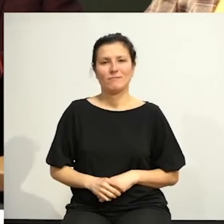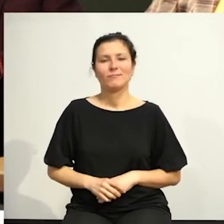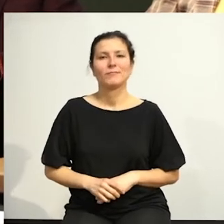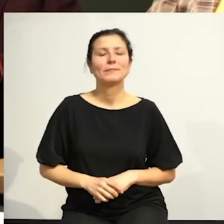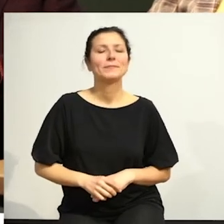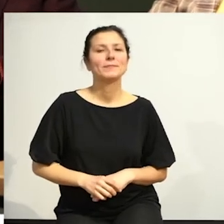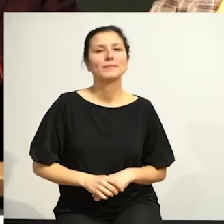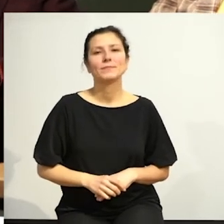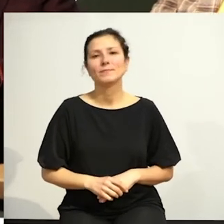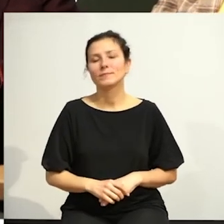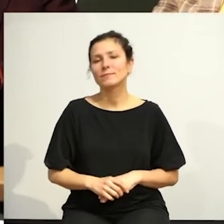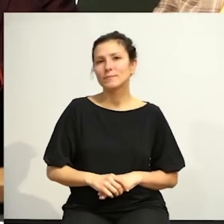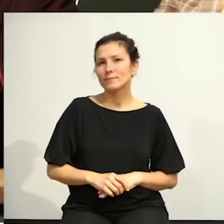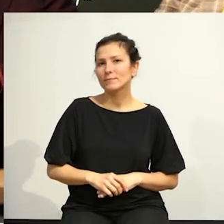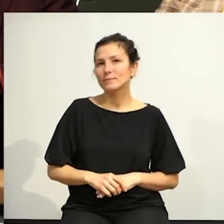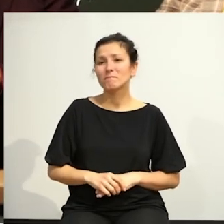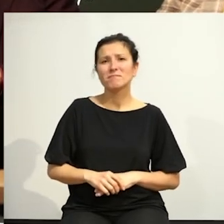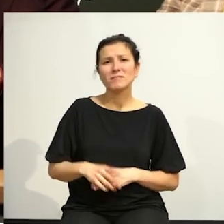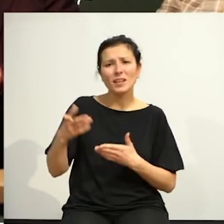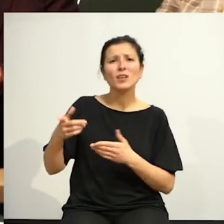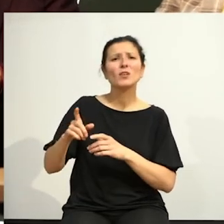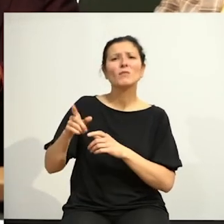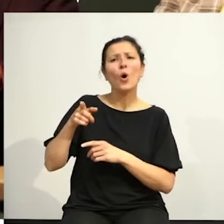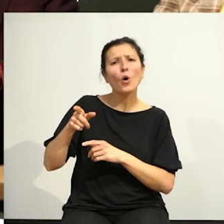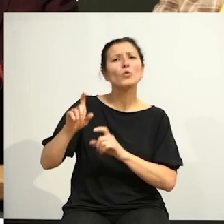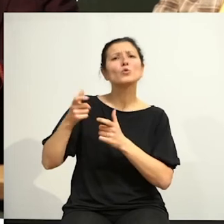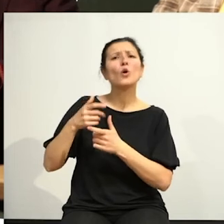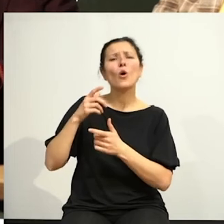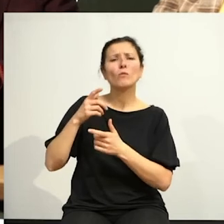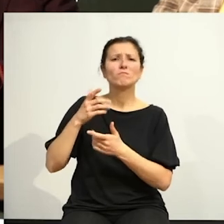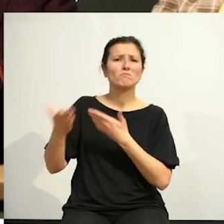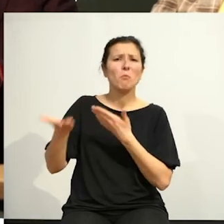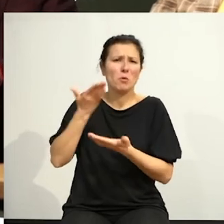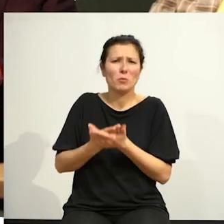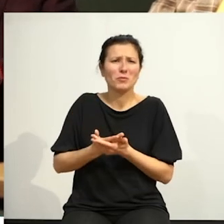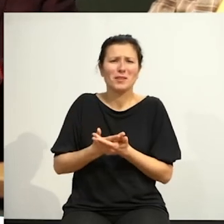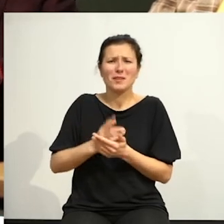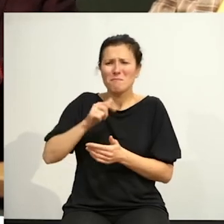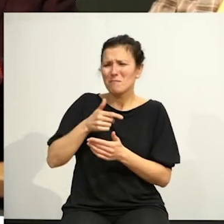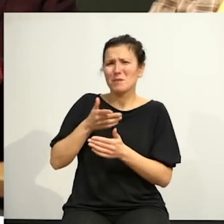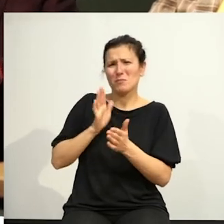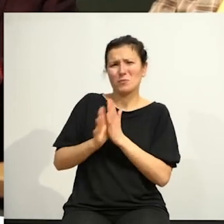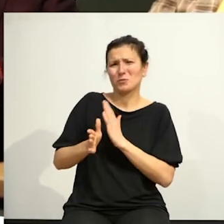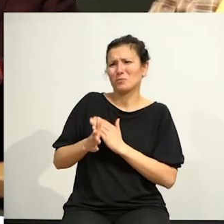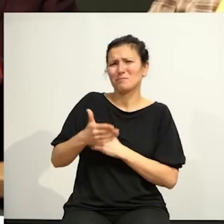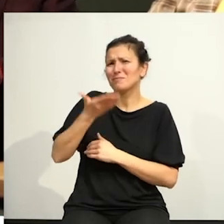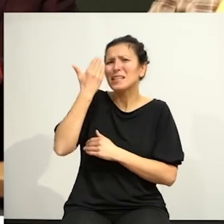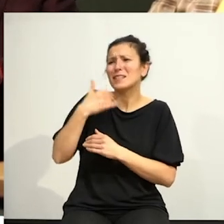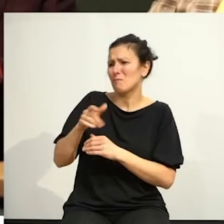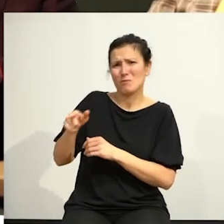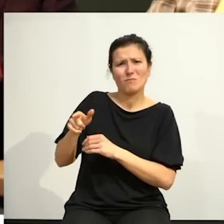wszystkiego, co on proponuje, mamy go słabo przeczytanego po prostu. I my jako poloniści